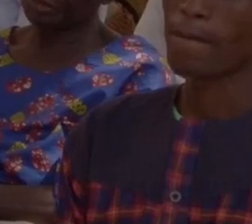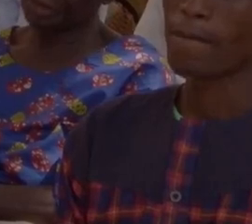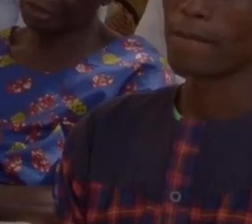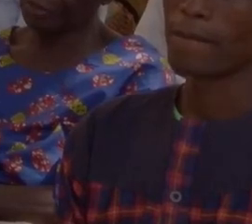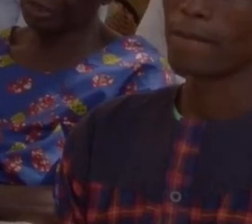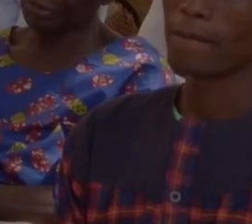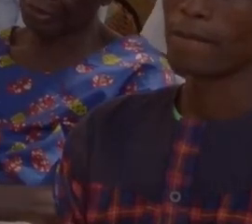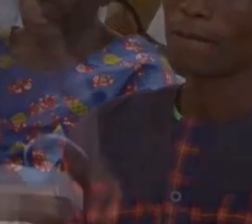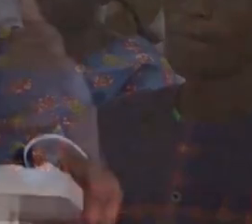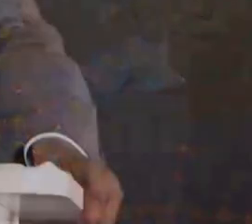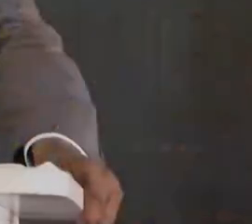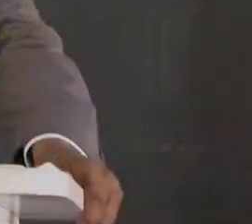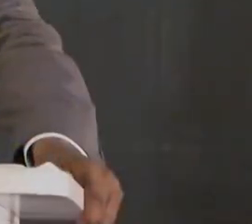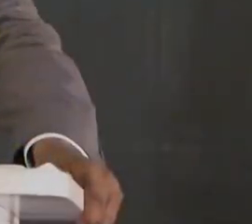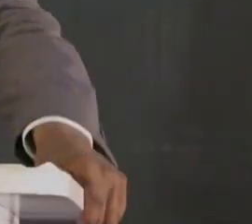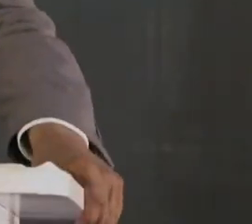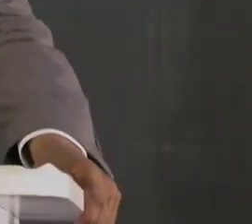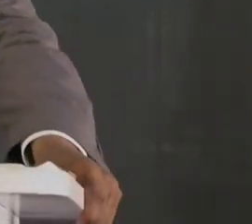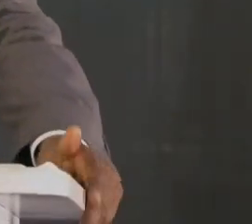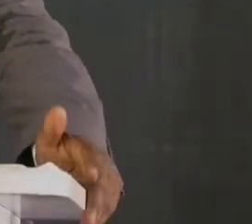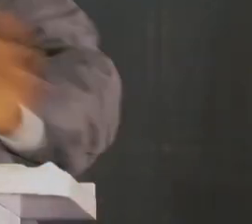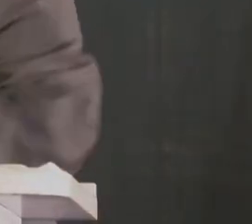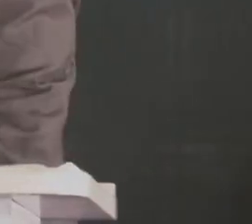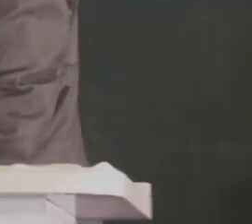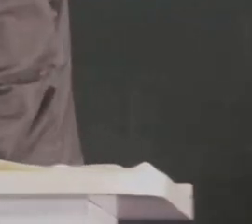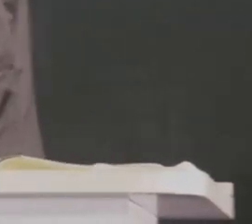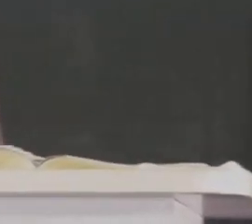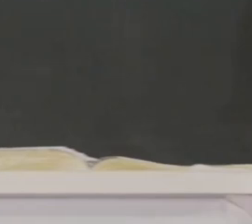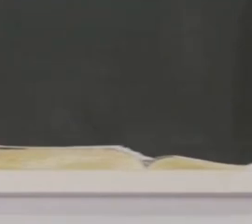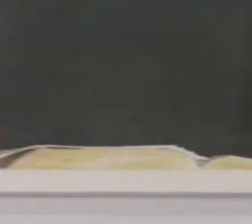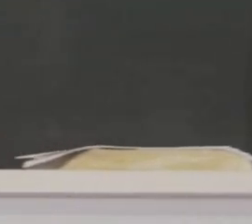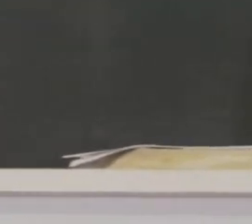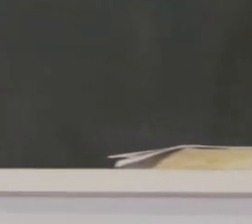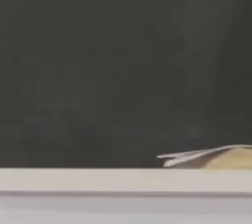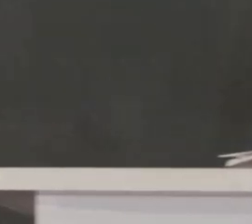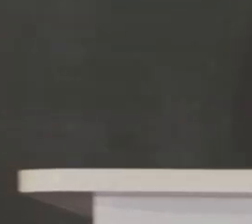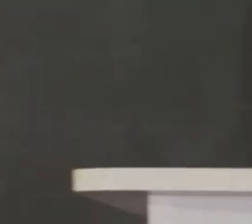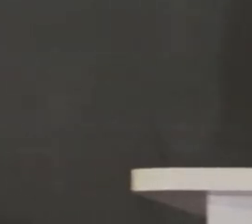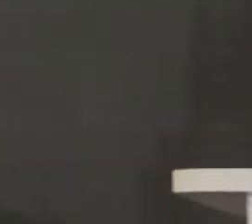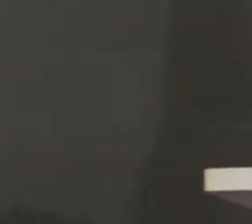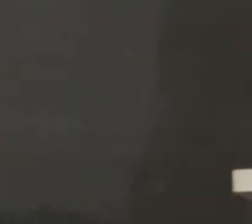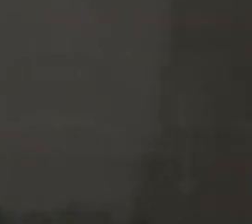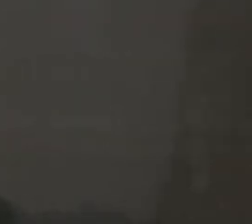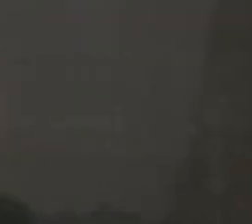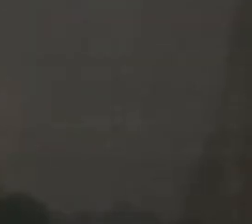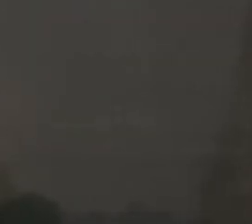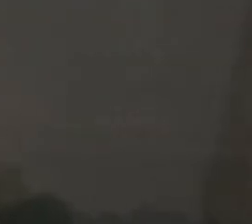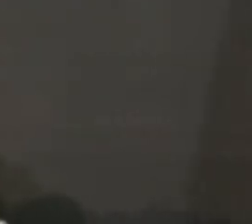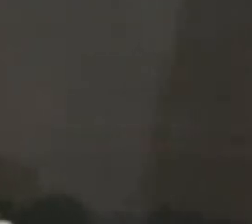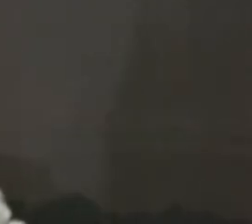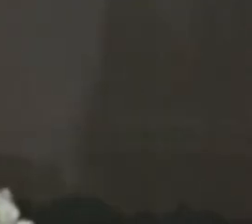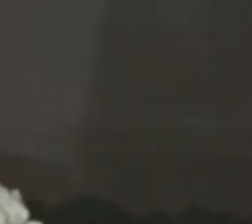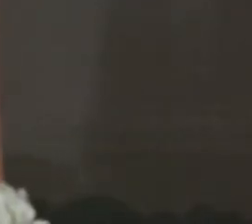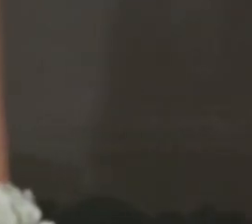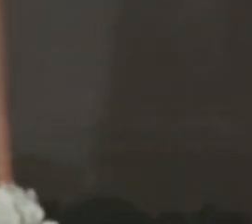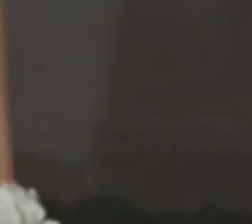Guéasi est allé après Naaman et a dit, le maître m'a envoyé.